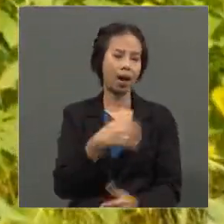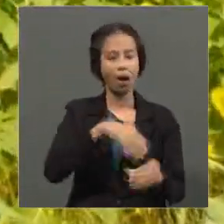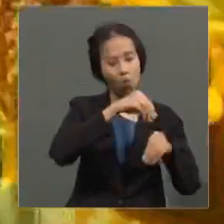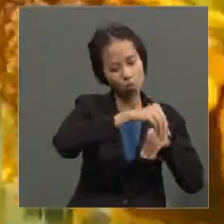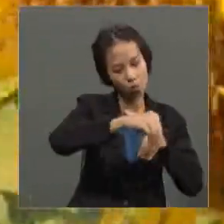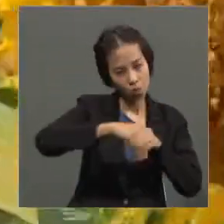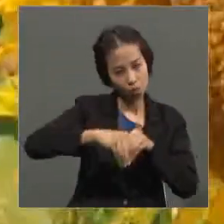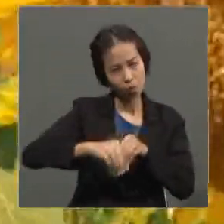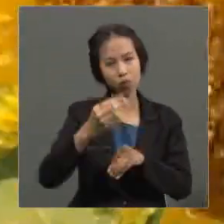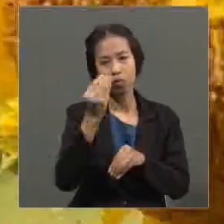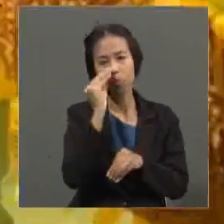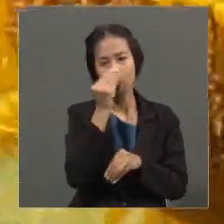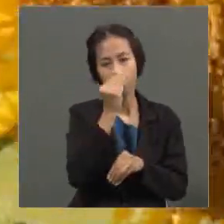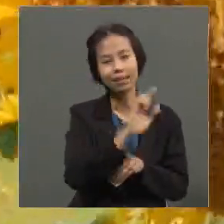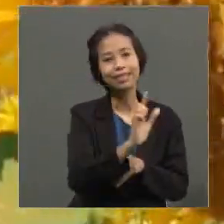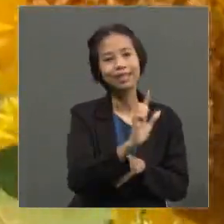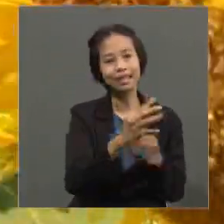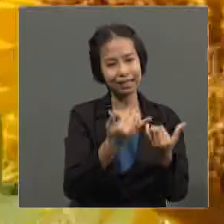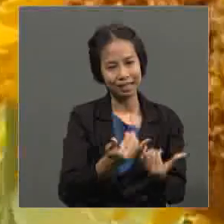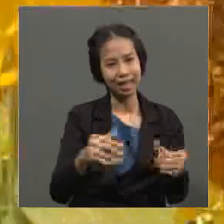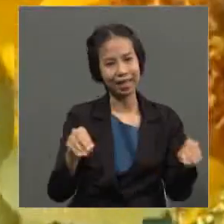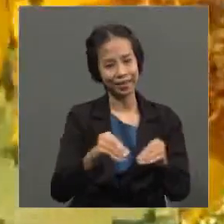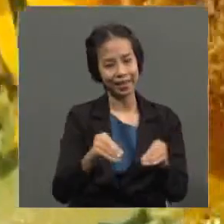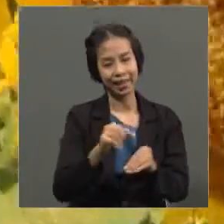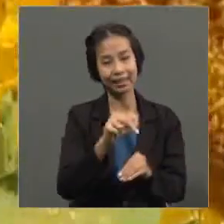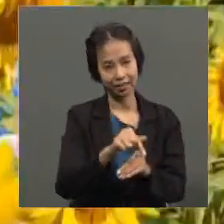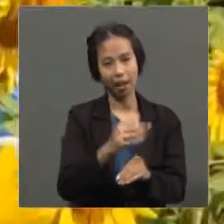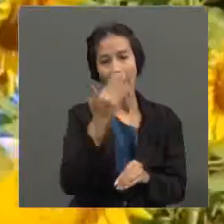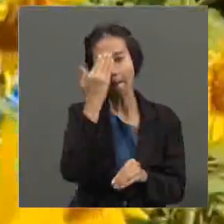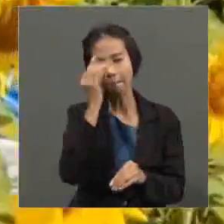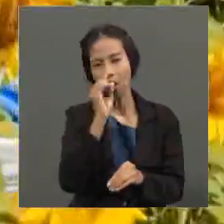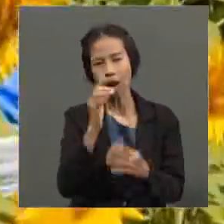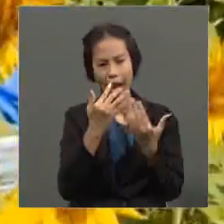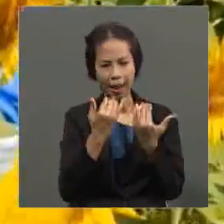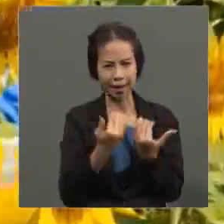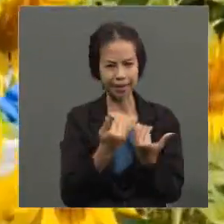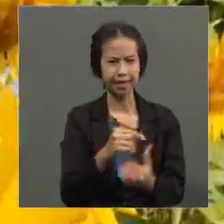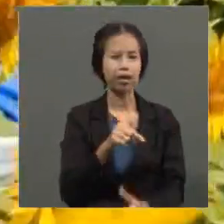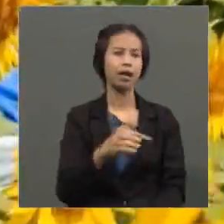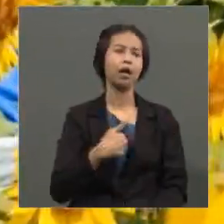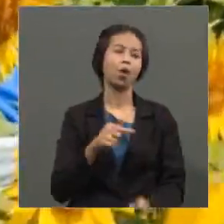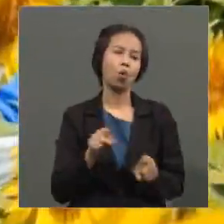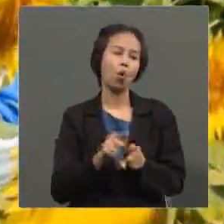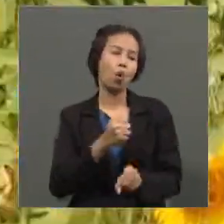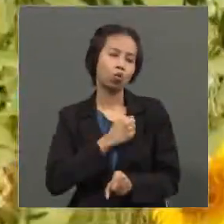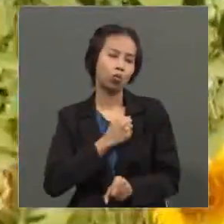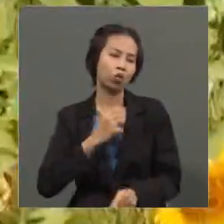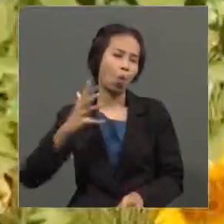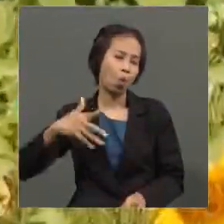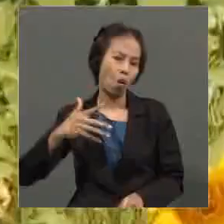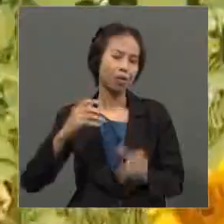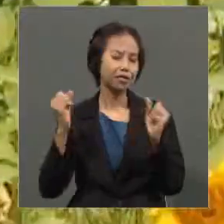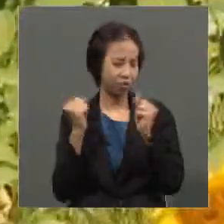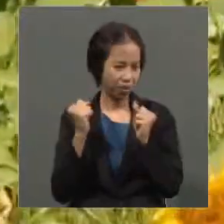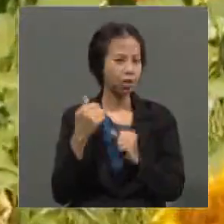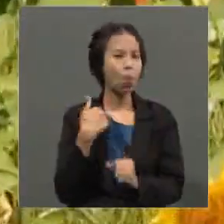กาลเพราะปลูกทานตะวันให้เบ่งบานในช่วงปลายฝนต้นหนาวเนื่องจากว่าทานตะวันเป็นพืชที่ทนต่อความแห้งแล้งและอากาศเยน